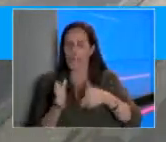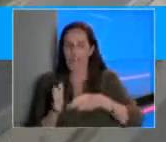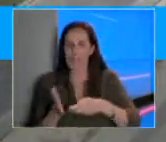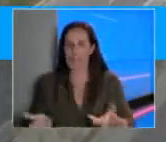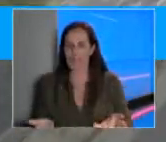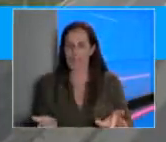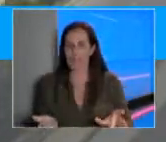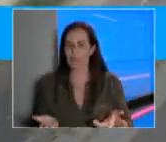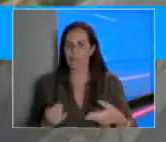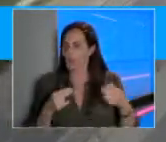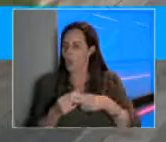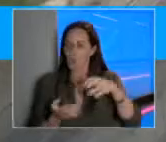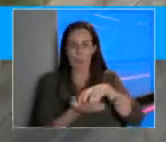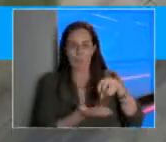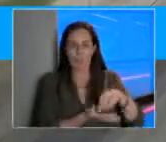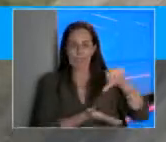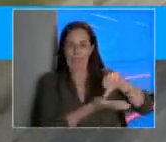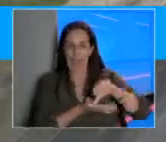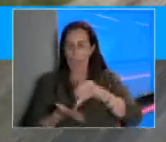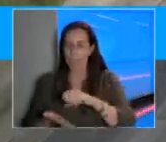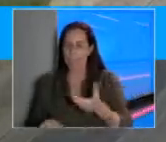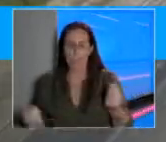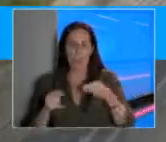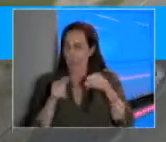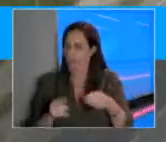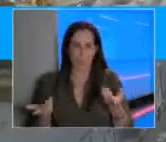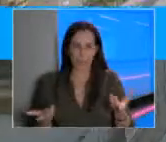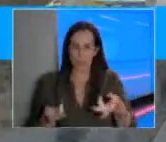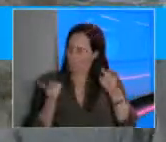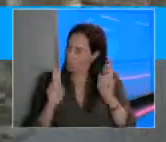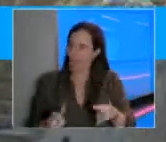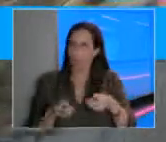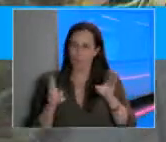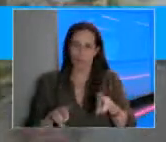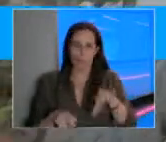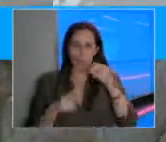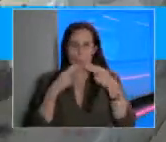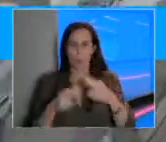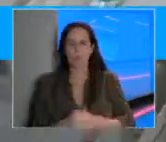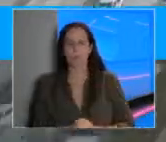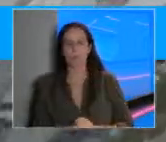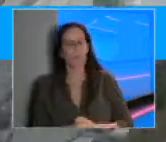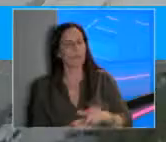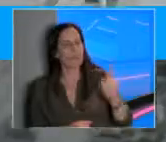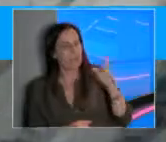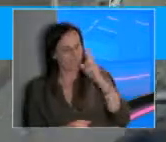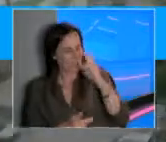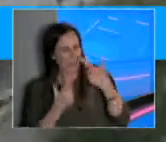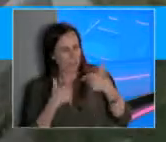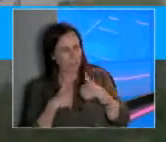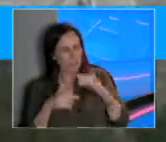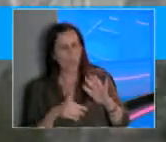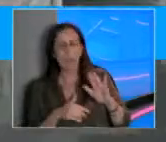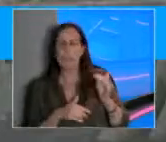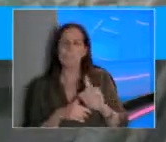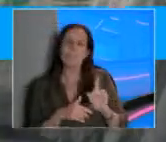הרכבת, קרוב למרכזי הערים. הדבר הזה הוא ניתן לפתרון. עכשיו יוסי, תנסה להסביר לנו פחות או